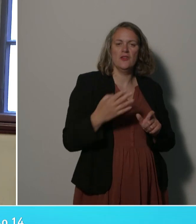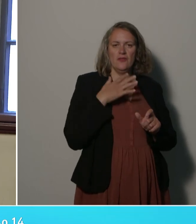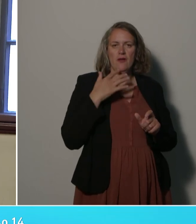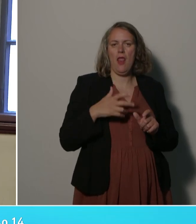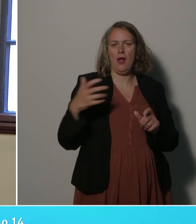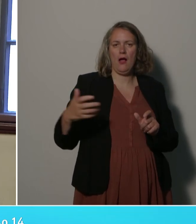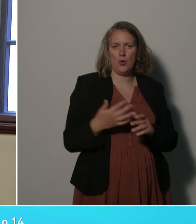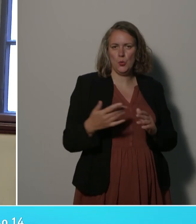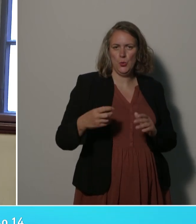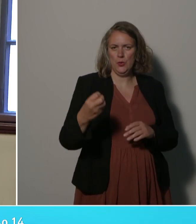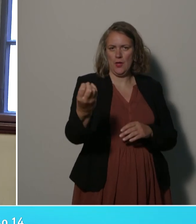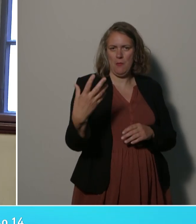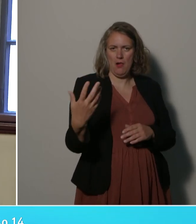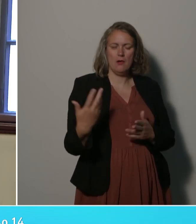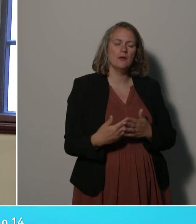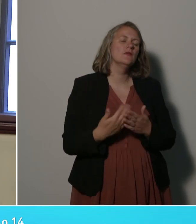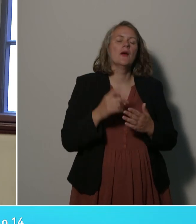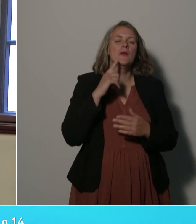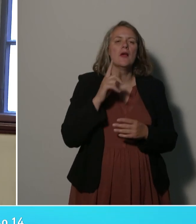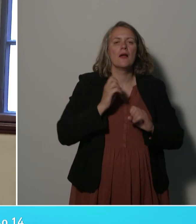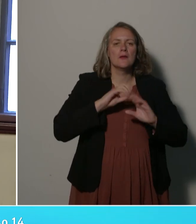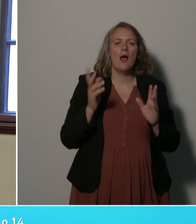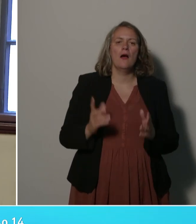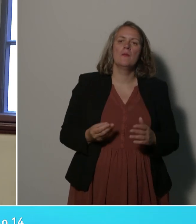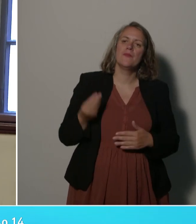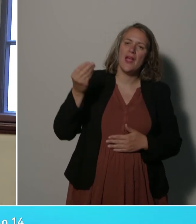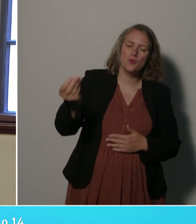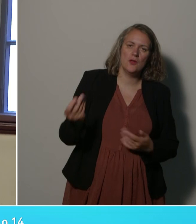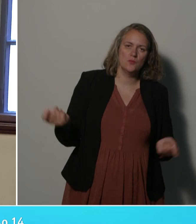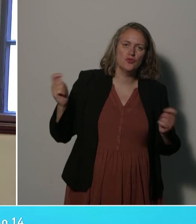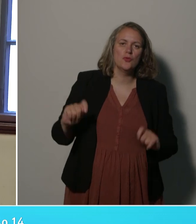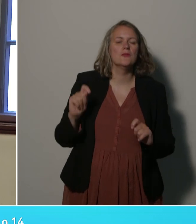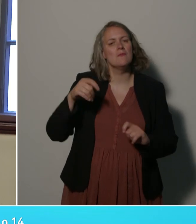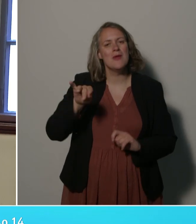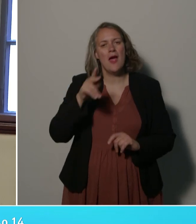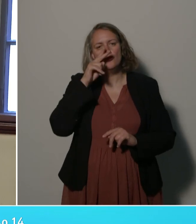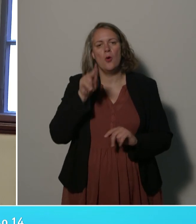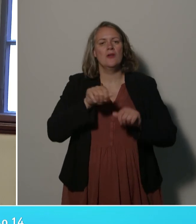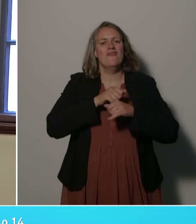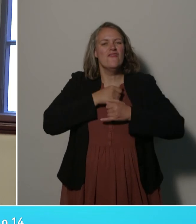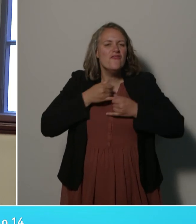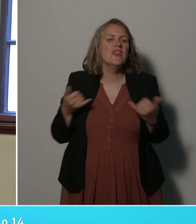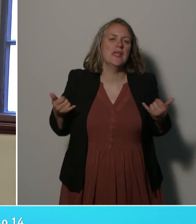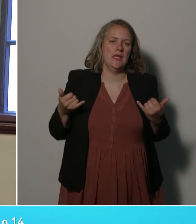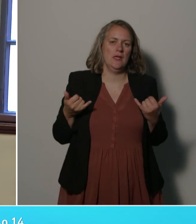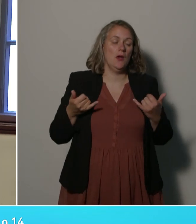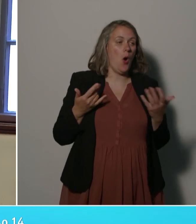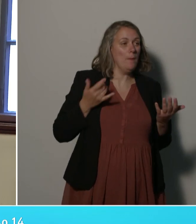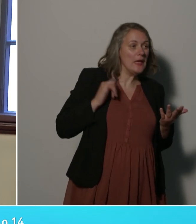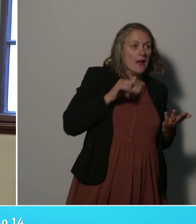Und ich denke, man sollte schon klar sagen, bei einem Auslegungsbeschluss geht es um das Wie. Es geht nicht mehr um das